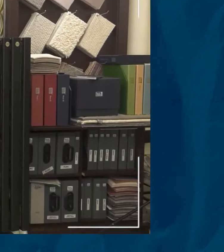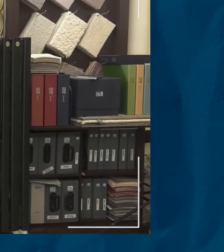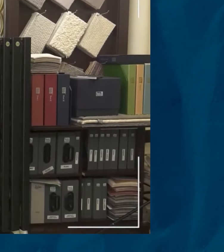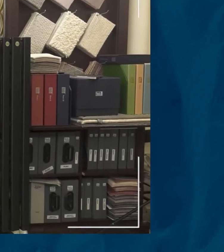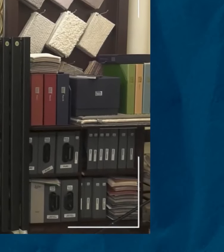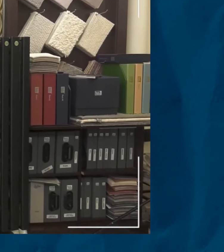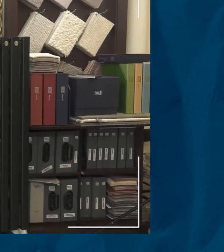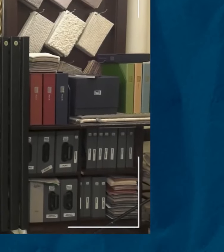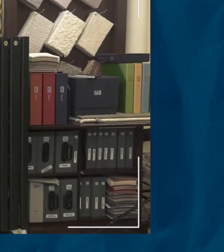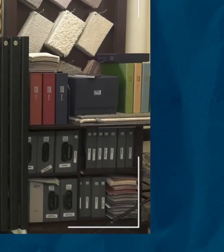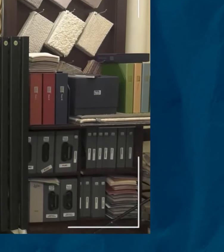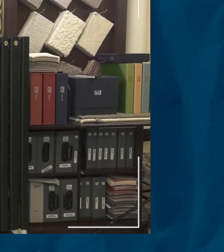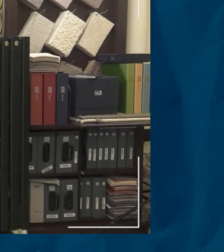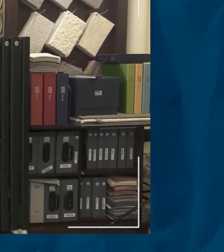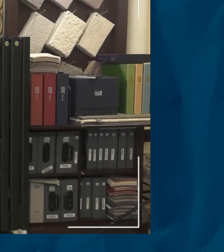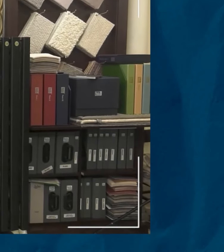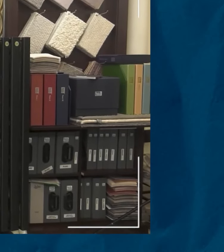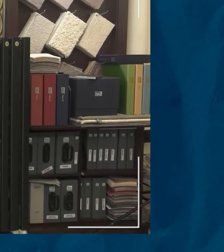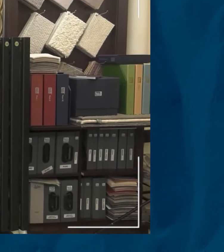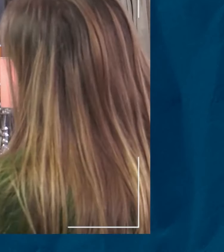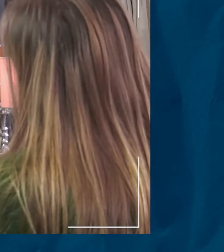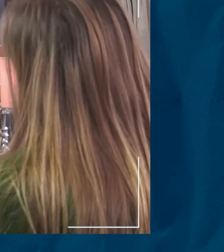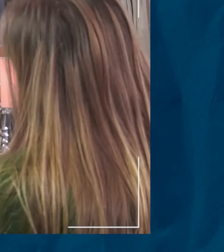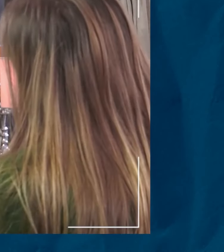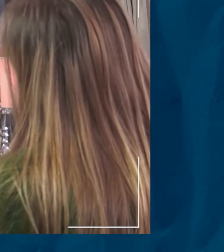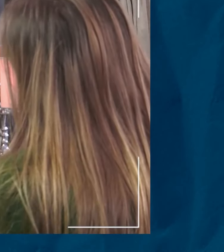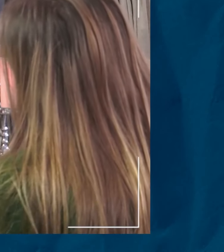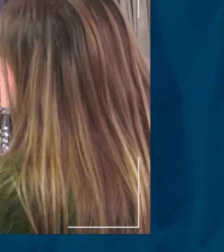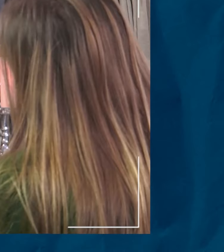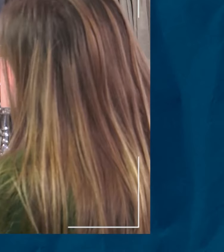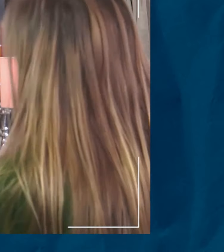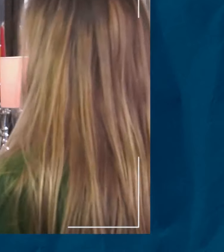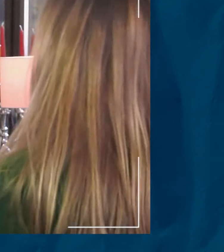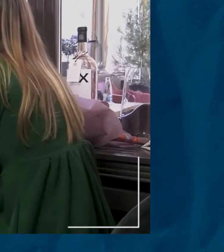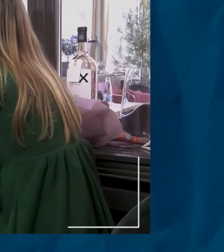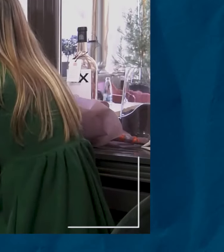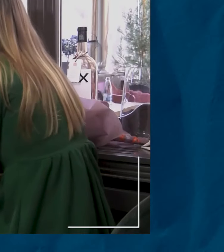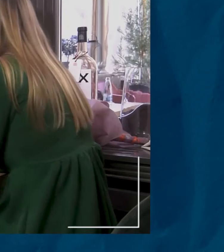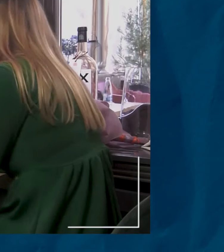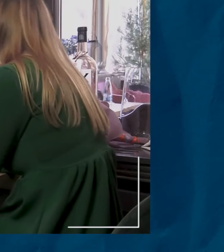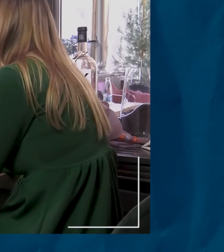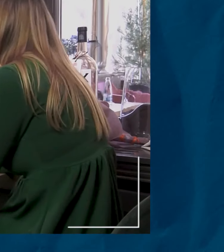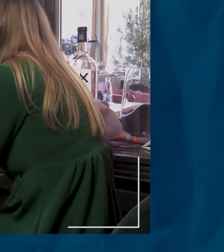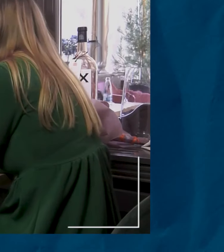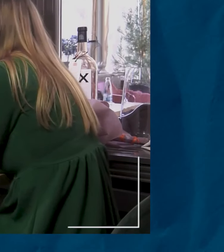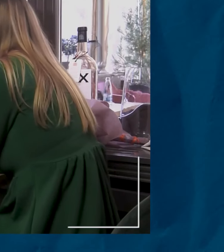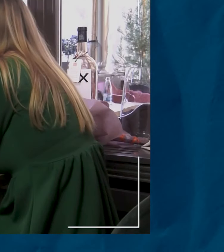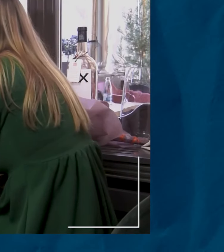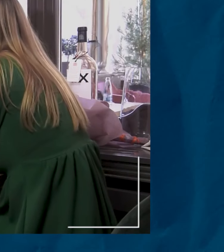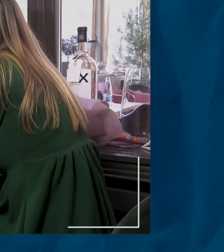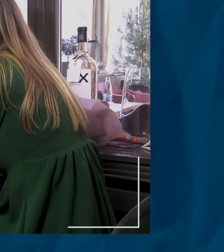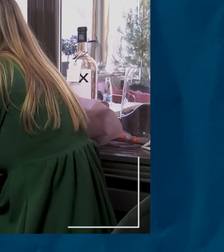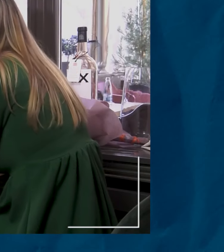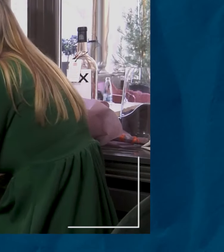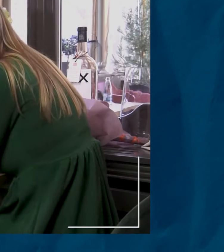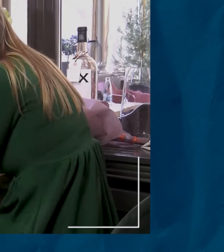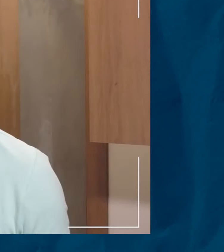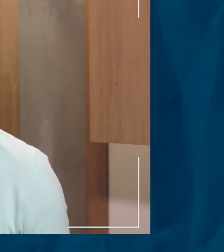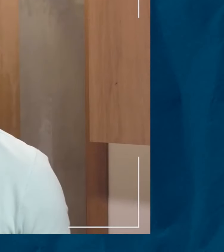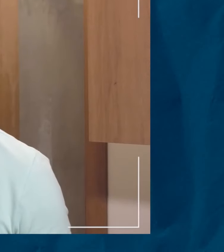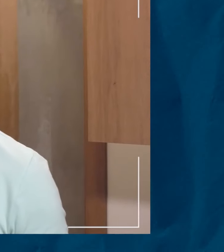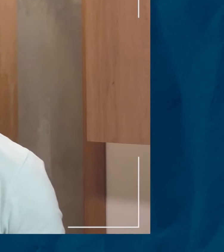От фибростъкло и сметан, щех да кажа. В този невероятен... Много ти благодаря, че си намерил време да се погрижи за всичко.